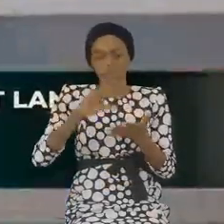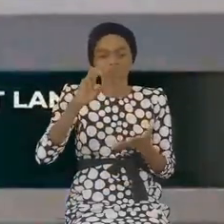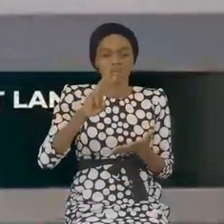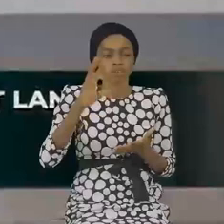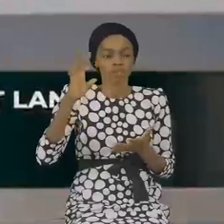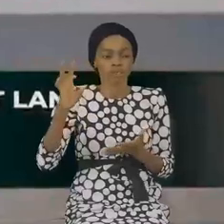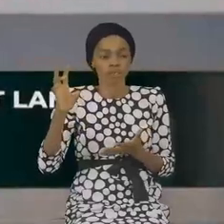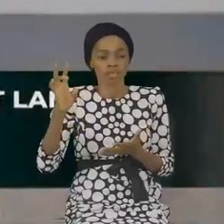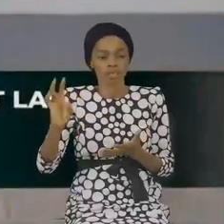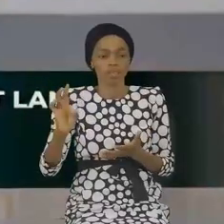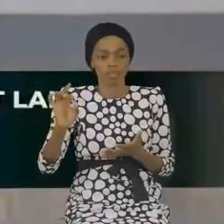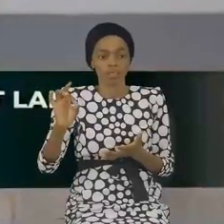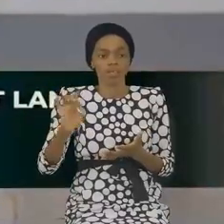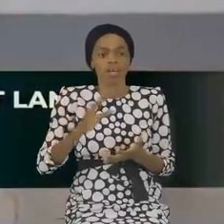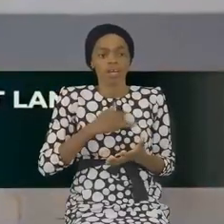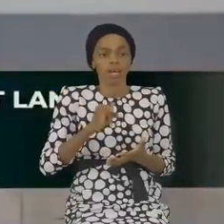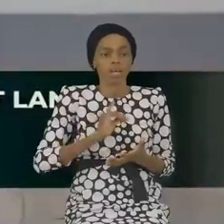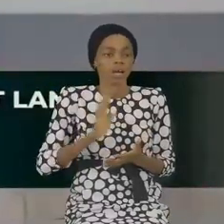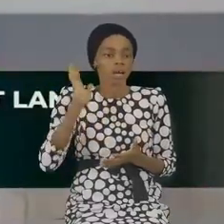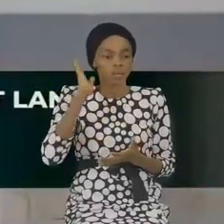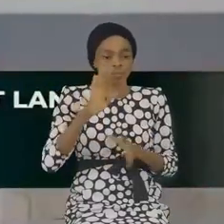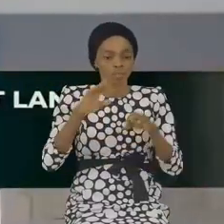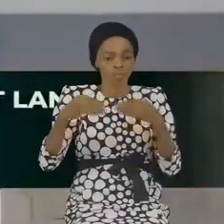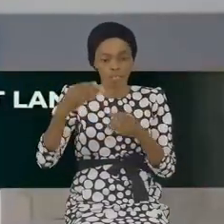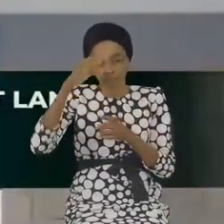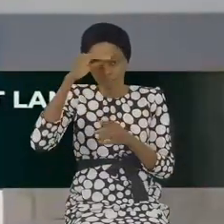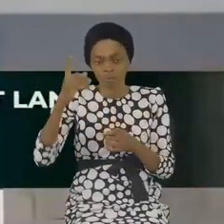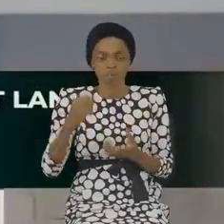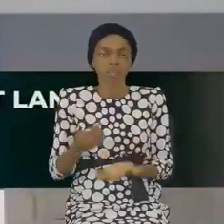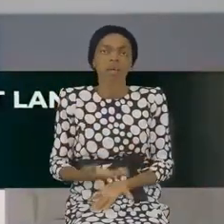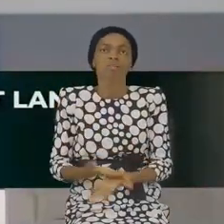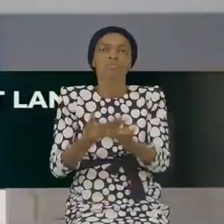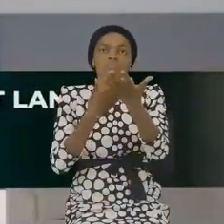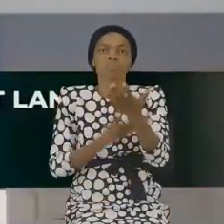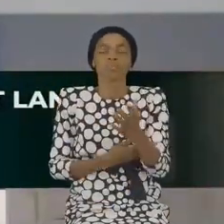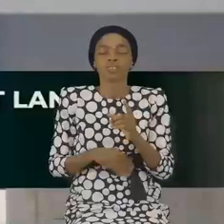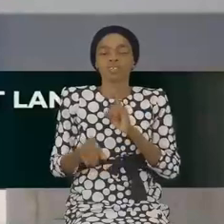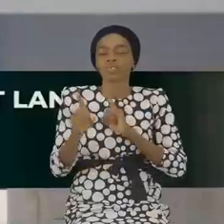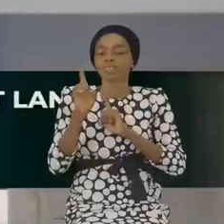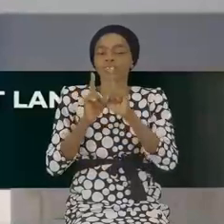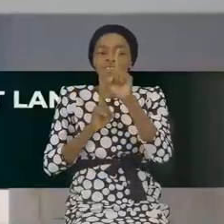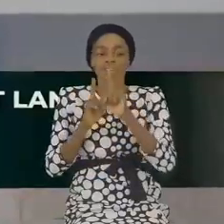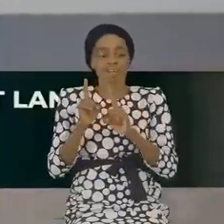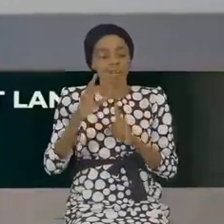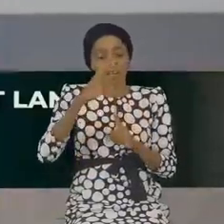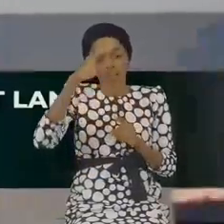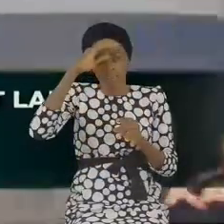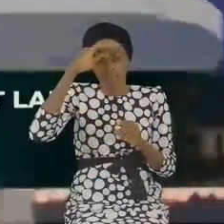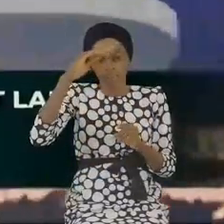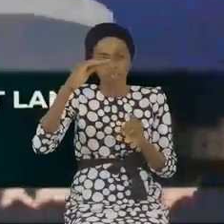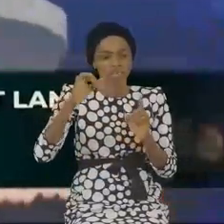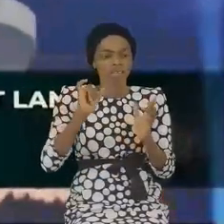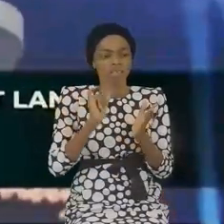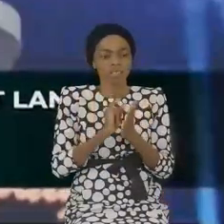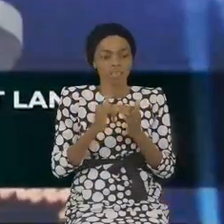Verset 28, je lui donnerai l'étoile du matin. Verset 29, que celui qui a des